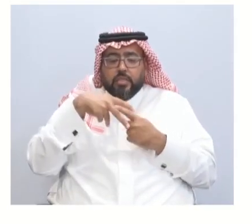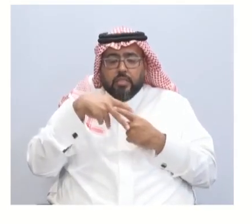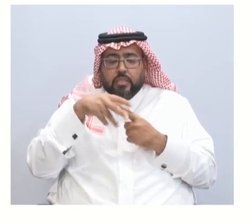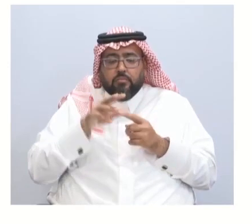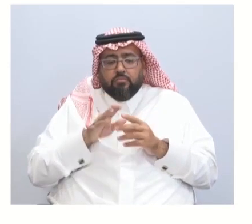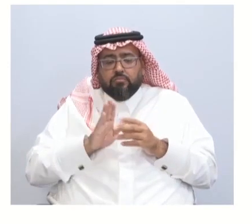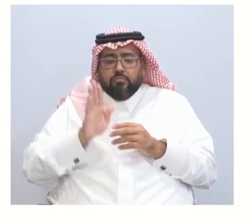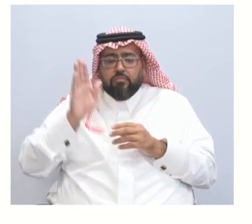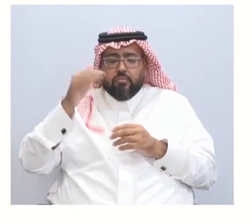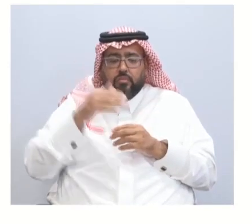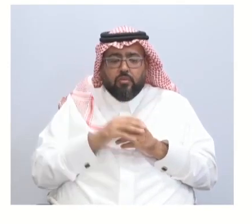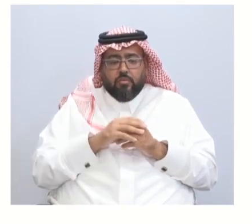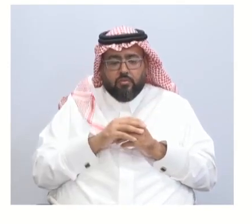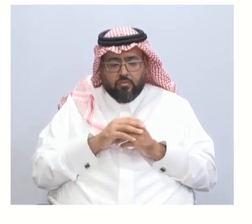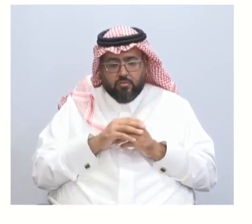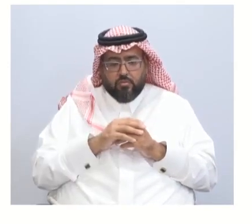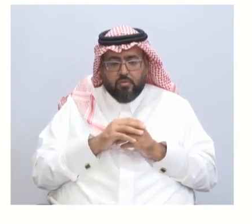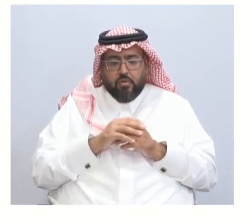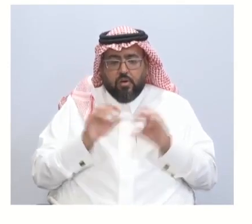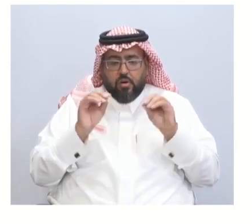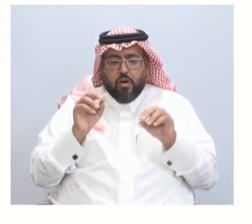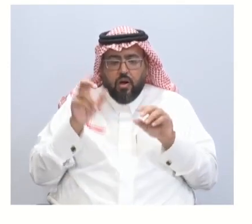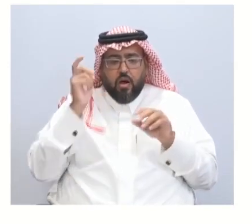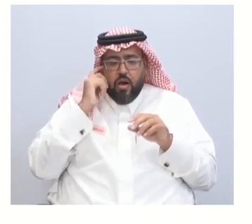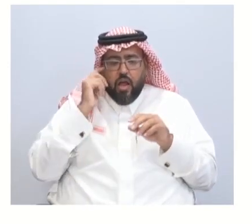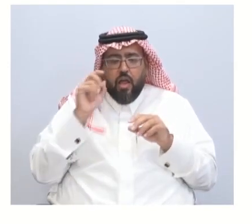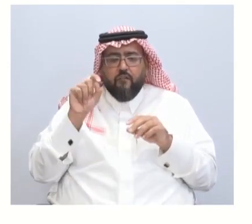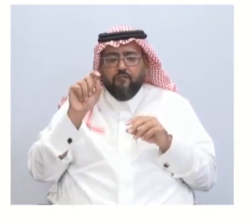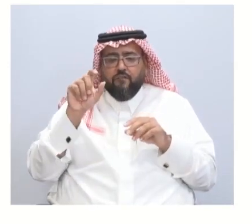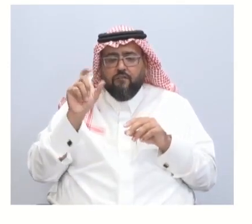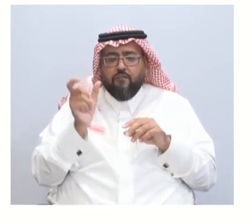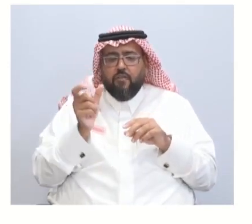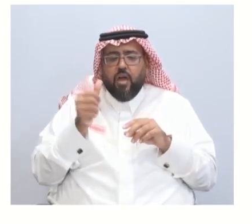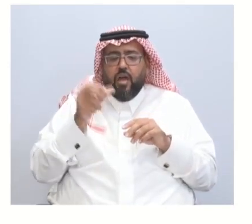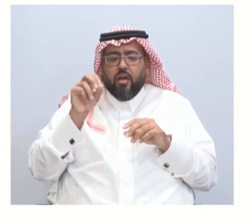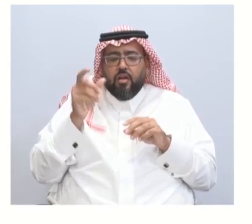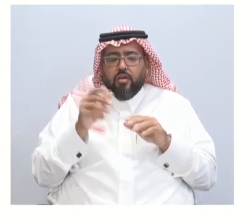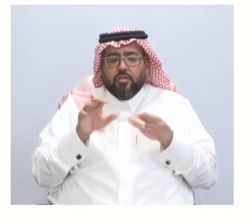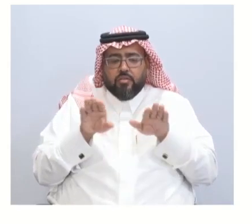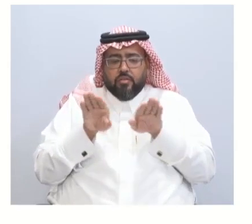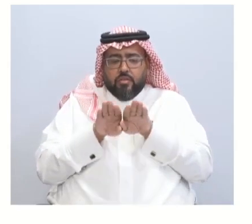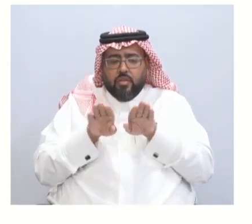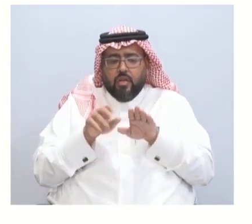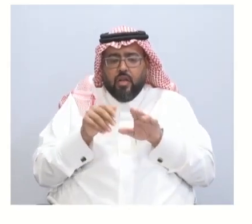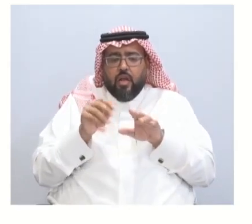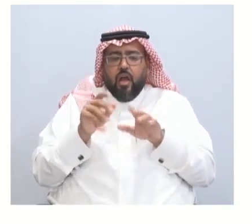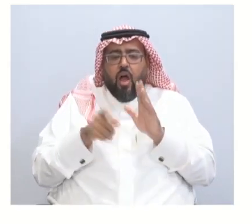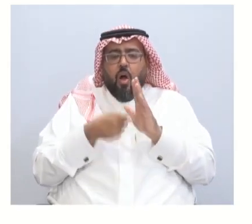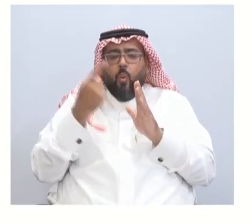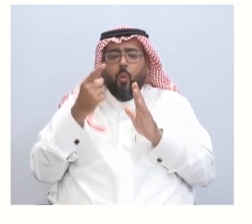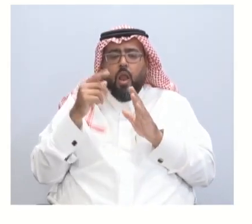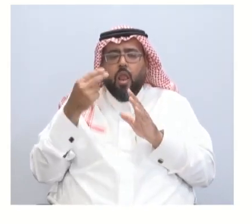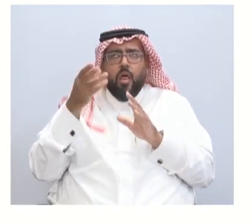الحركه بعد ذلك ادله فاجنر على الانجراف القاري ذكرنا بانه يعد الفريد فاجنر اول